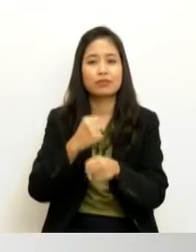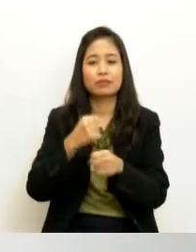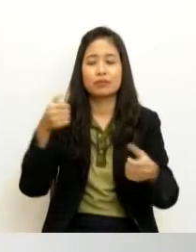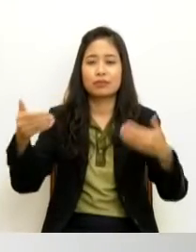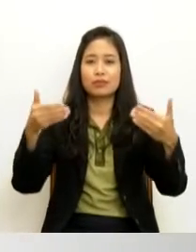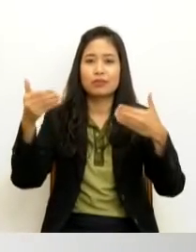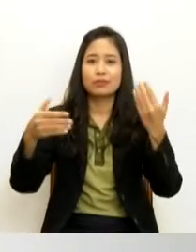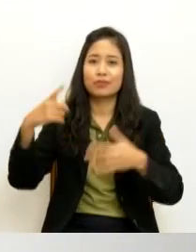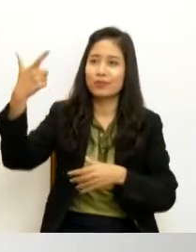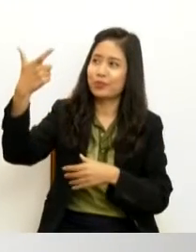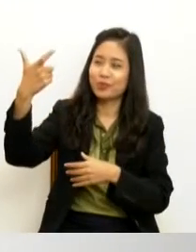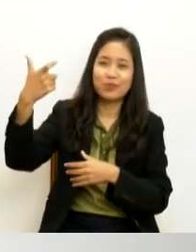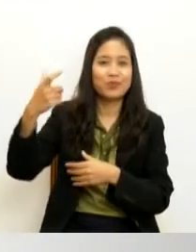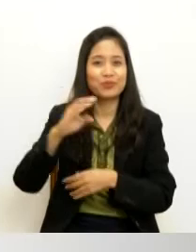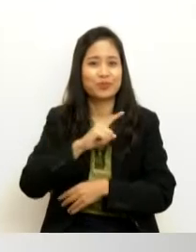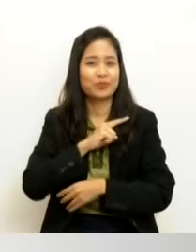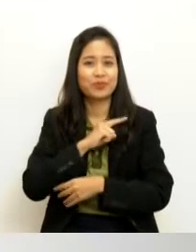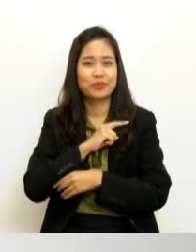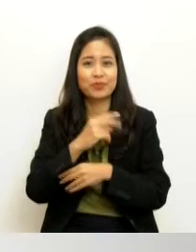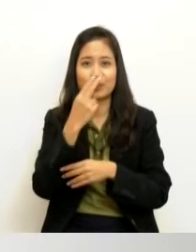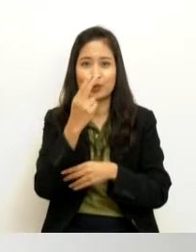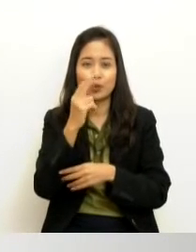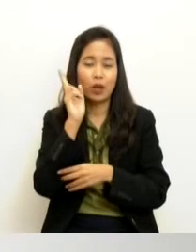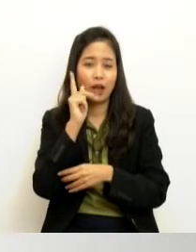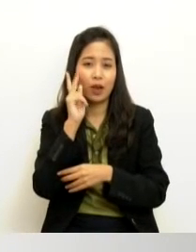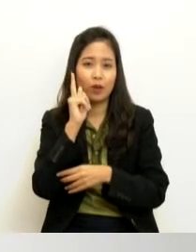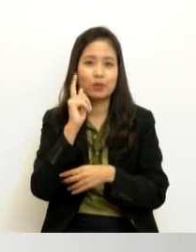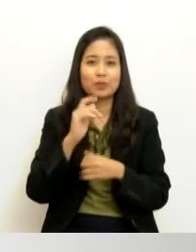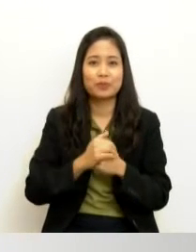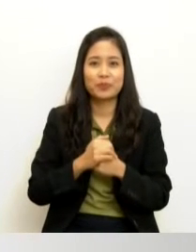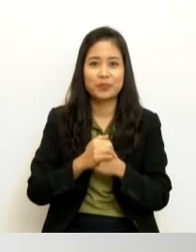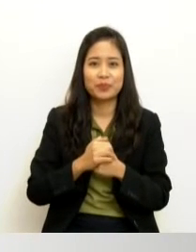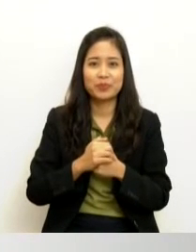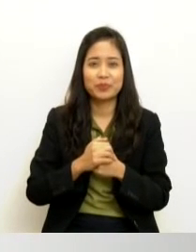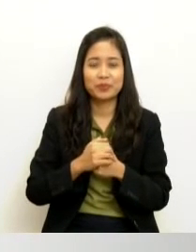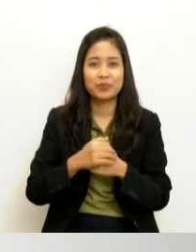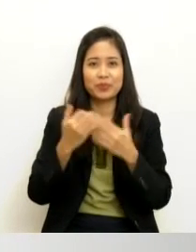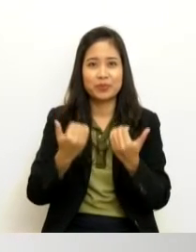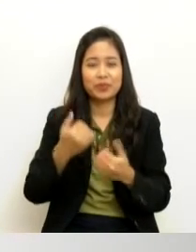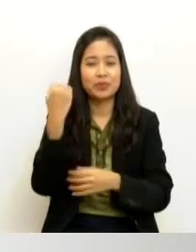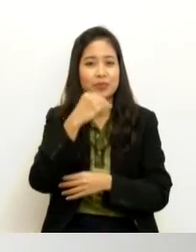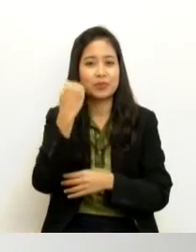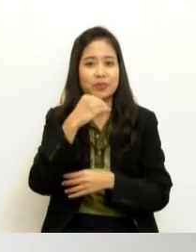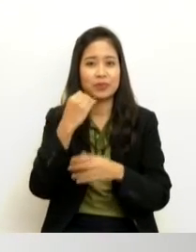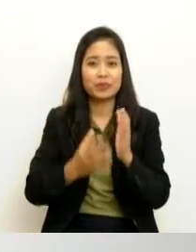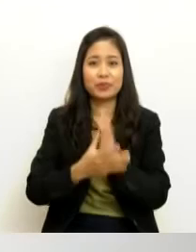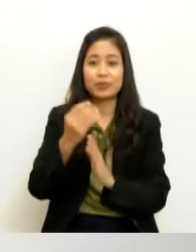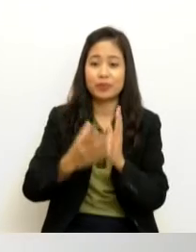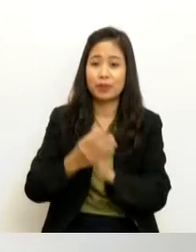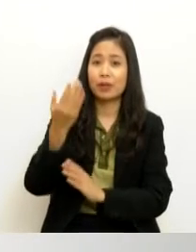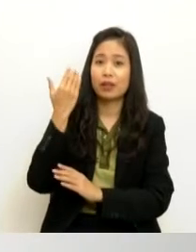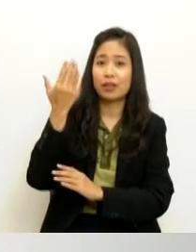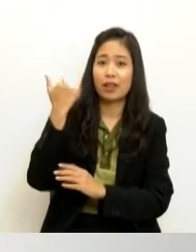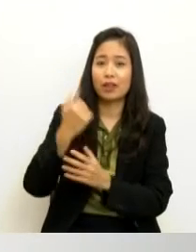ลฟี่ภาพตัวเองในขณะที่รับชมรายการผู้เช้าข่าวสปทนะคะเป็นรายการสดประจำสัปดาห์เมื่อสัปดาห์ที่แล้วค่ะผู้โช